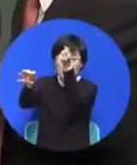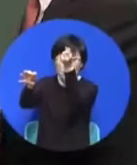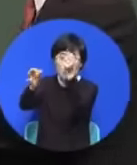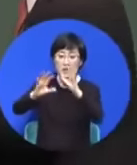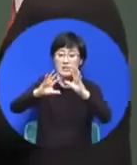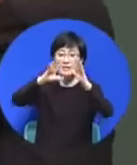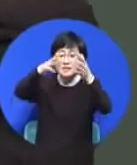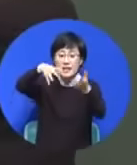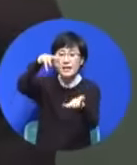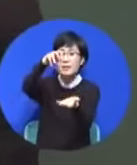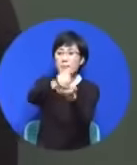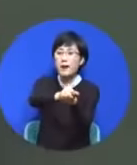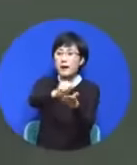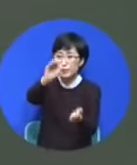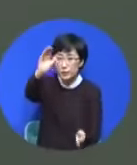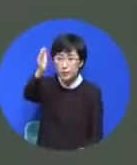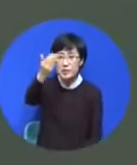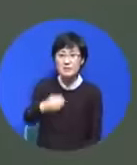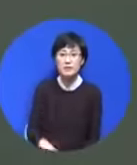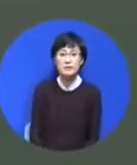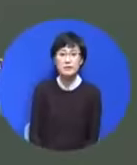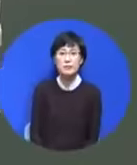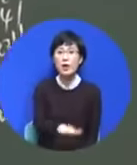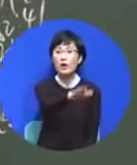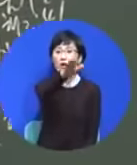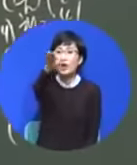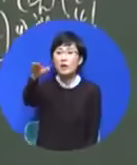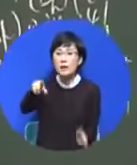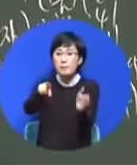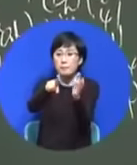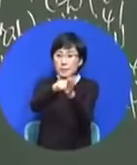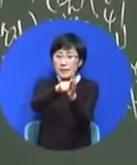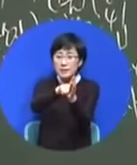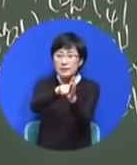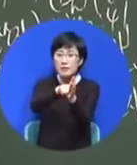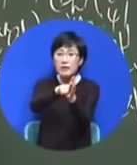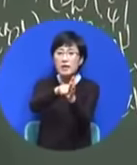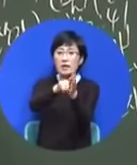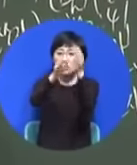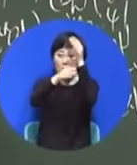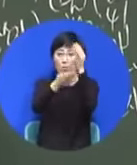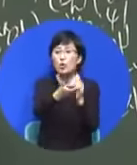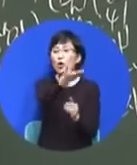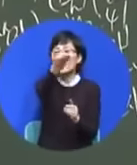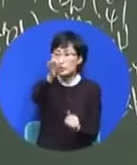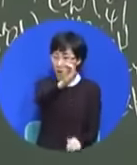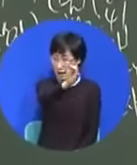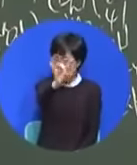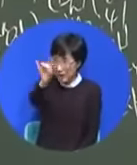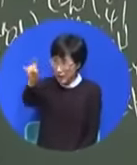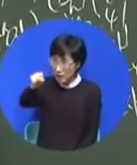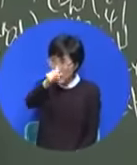정복했어요 믿음 가진 여러분이 드리는 헌금을 통해서 하나님은 세계를 복음